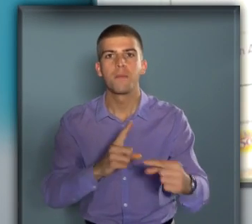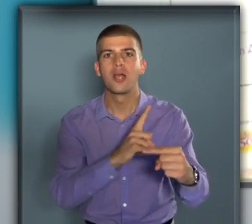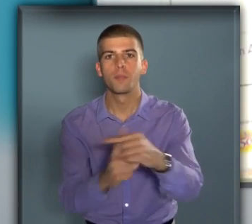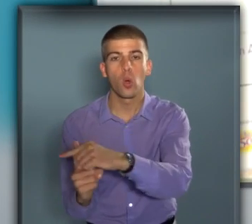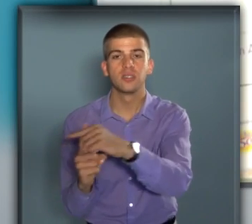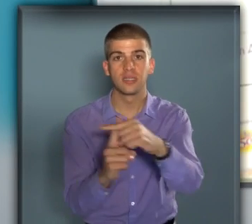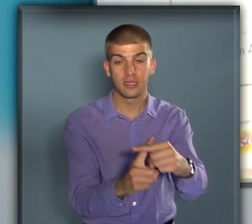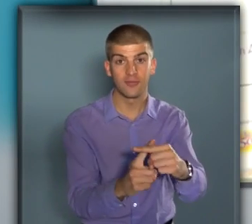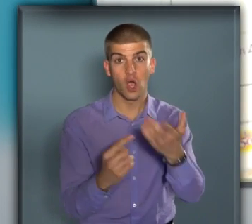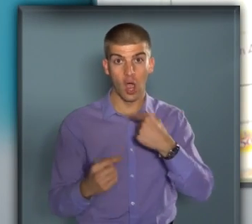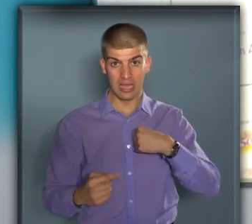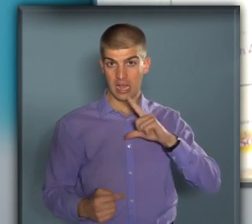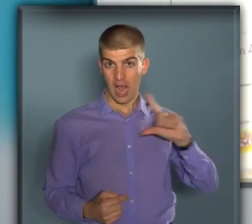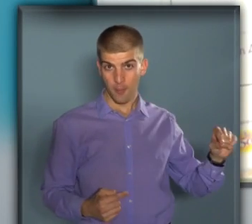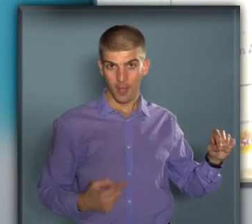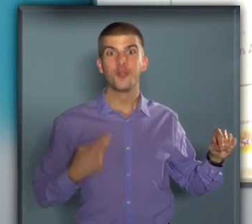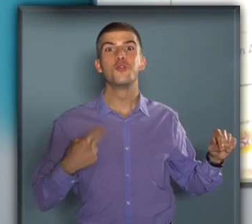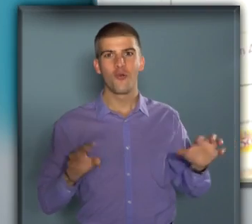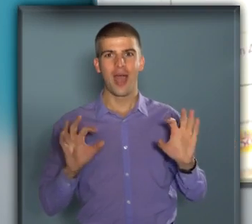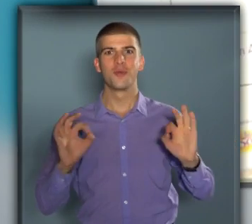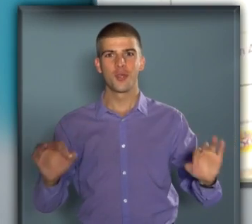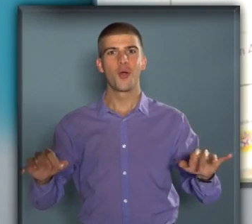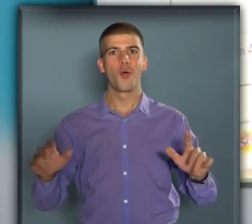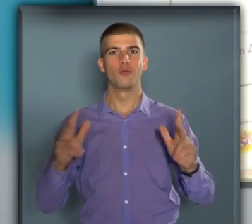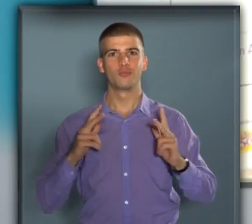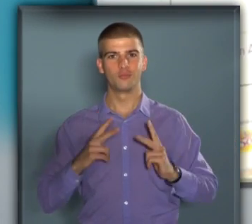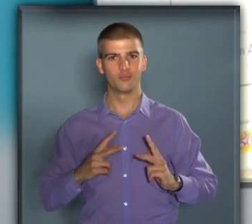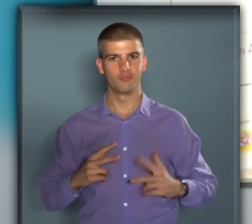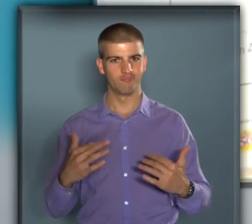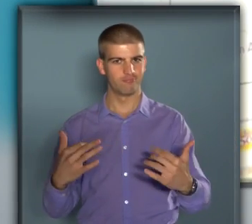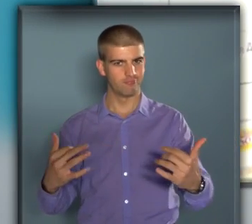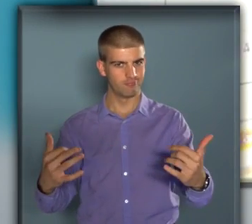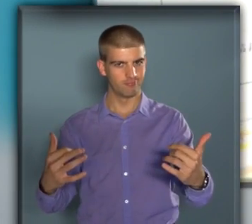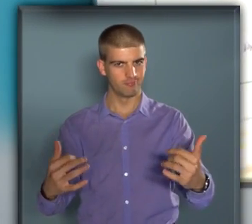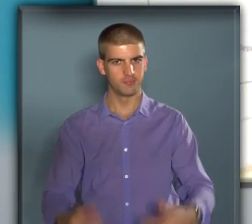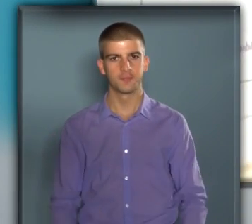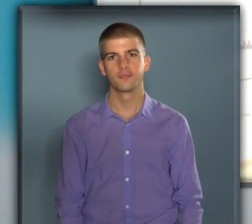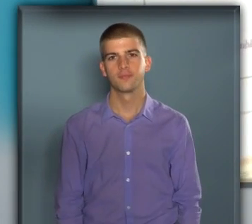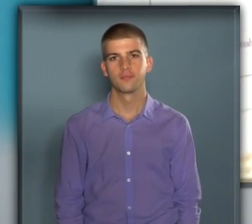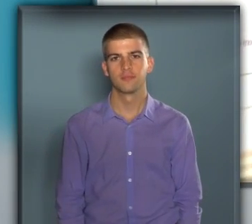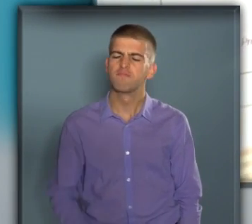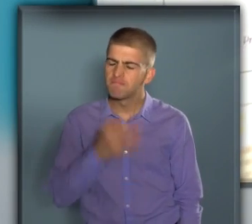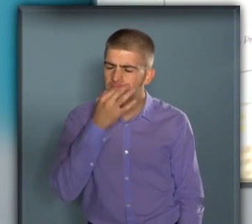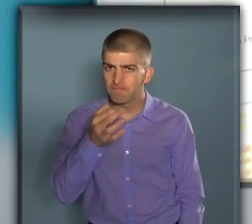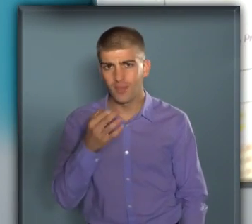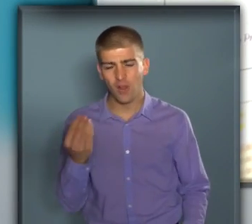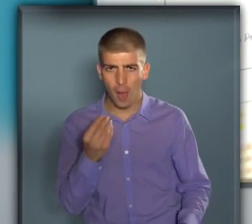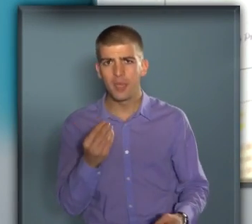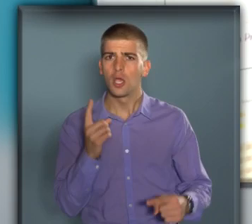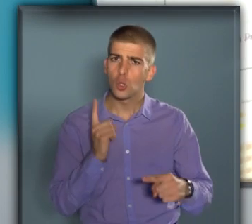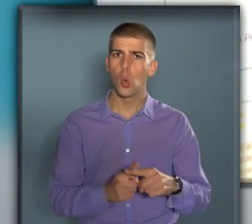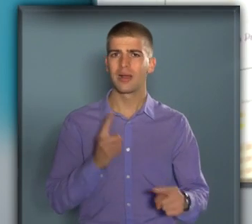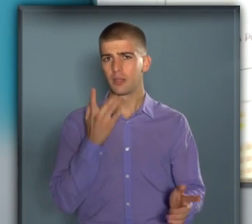pozitív viszonyulásról gondolunk. Tud nekem mondani esetleg egy érdekes, konkrét példát? Vegyük azt, hogy a